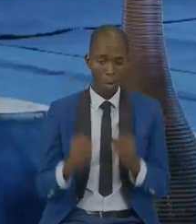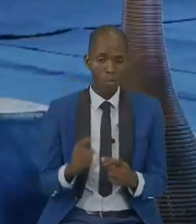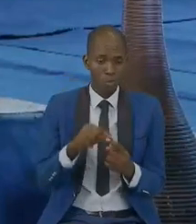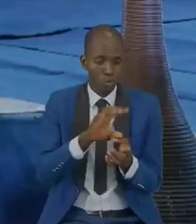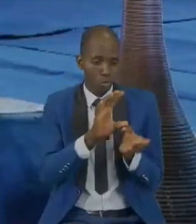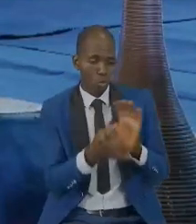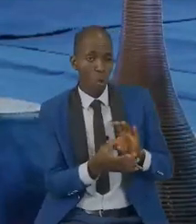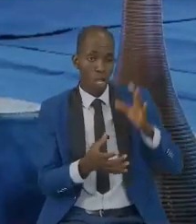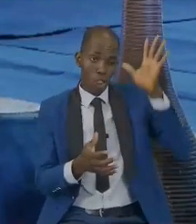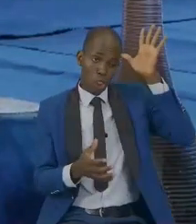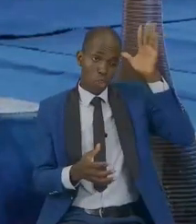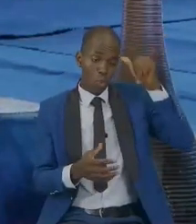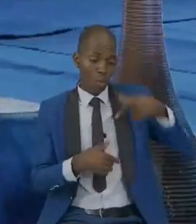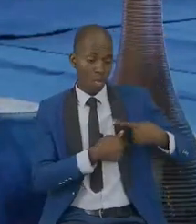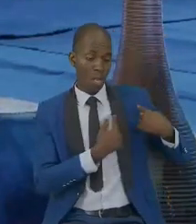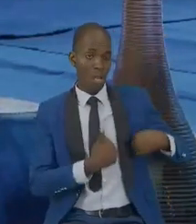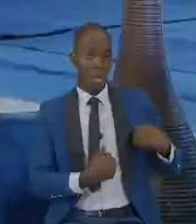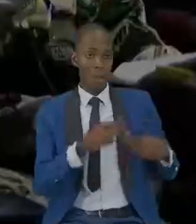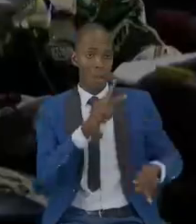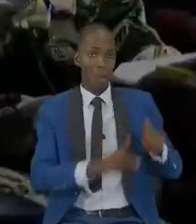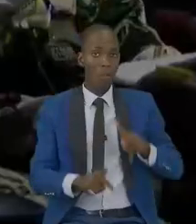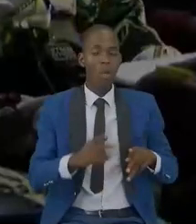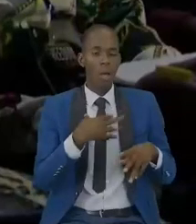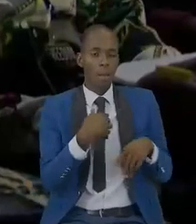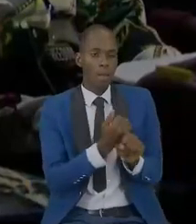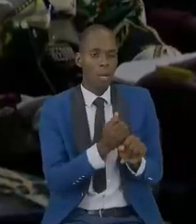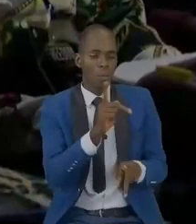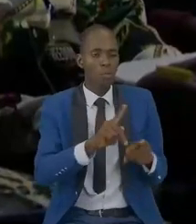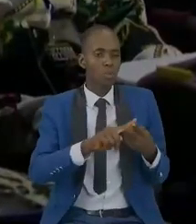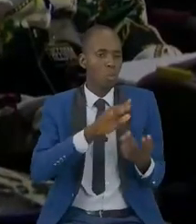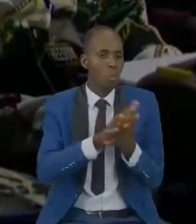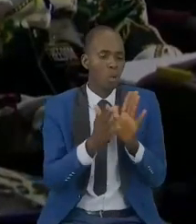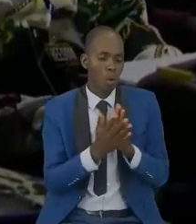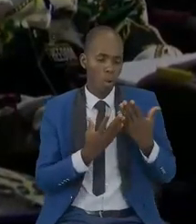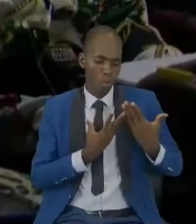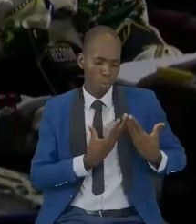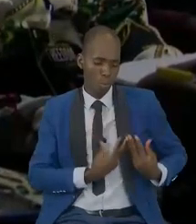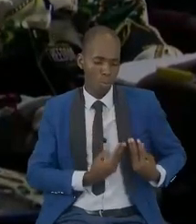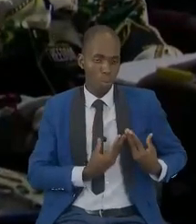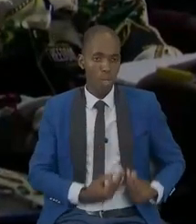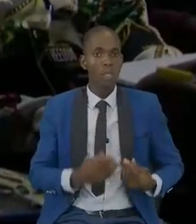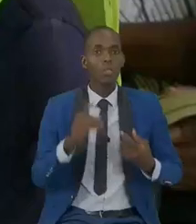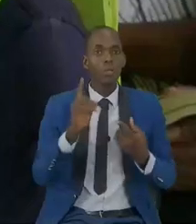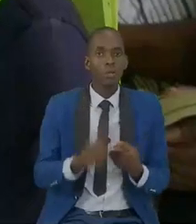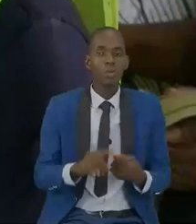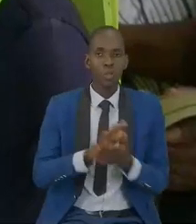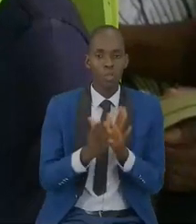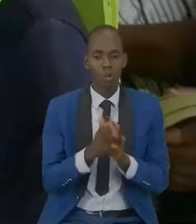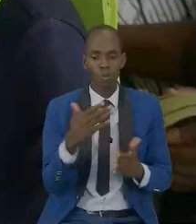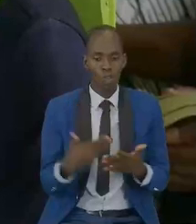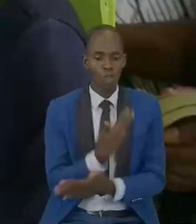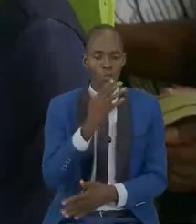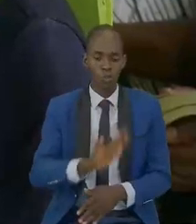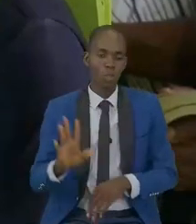pouvoir de convertir ceux qui ont le cœur endurci et pour faire d'eux